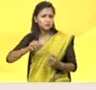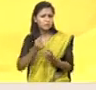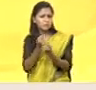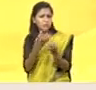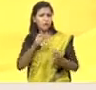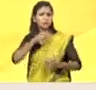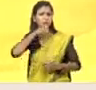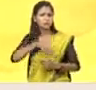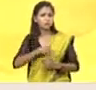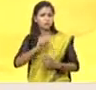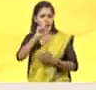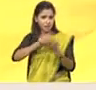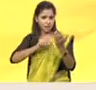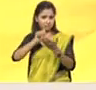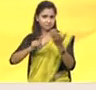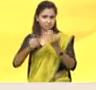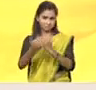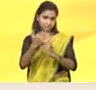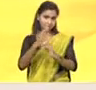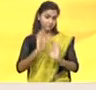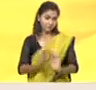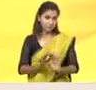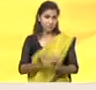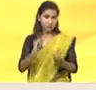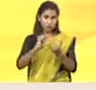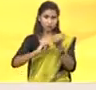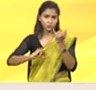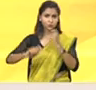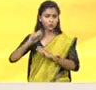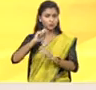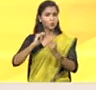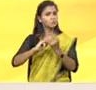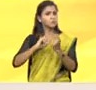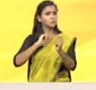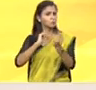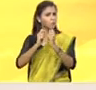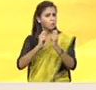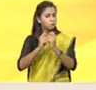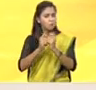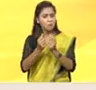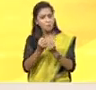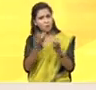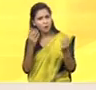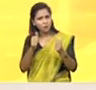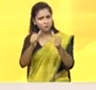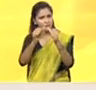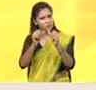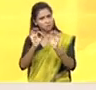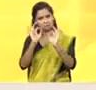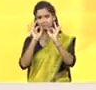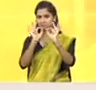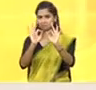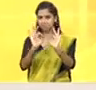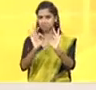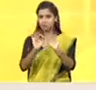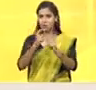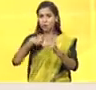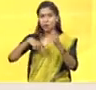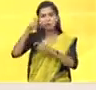युवाओं के पत्र भी मिले हैं। सोशल मीडिया पर भी जबरदस्त रिस्पांस मिल रहा है। लोगों ने